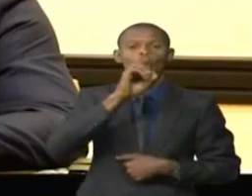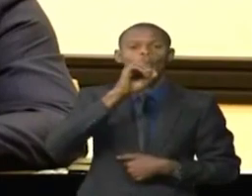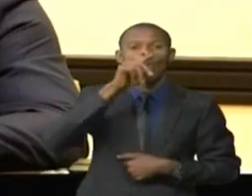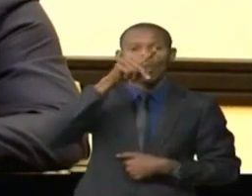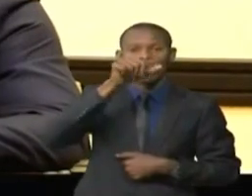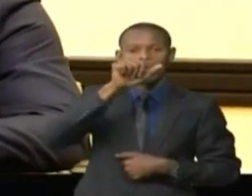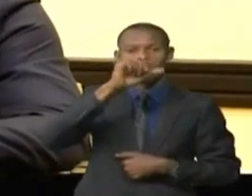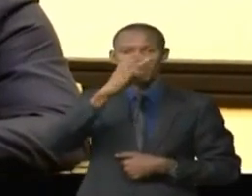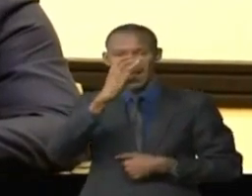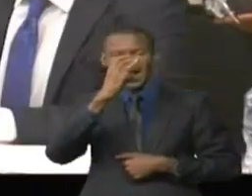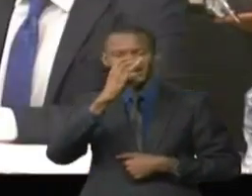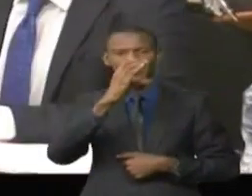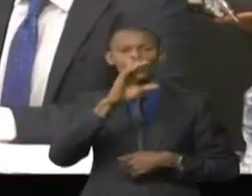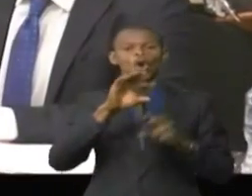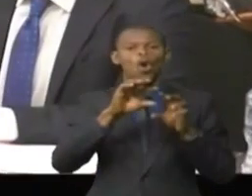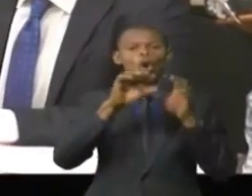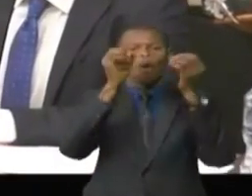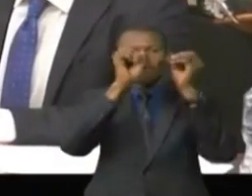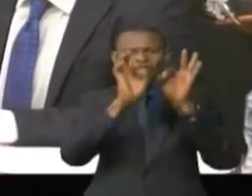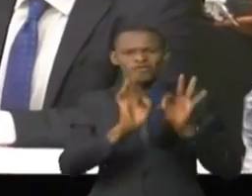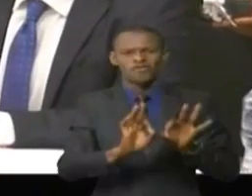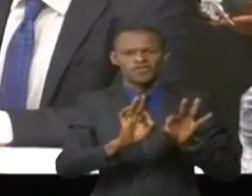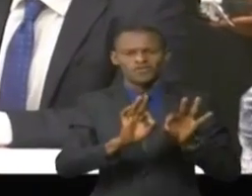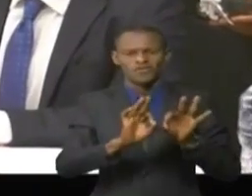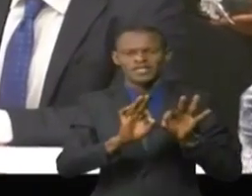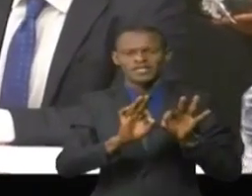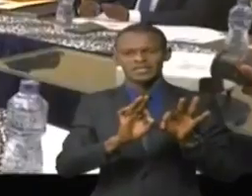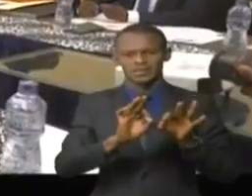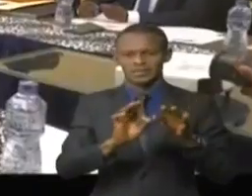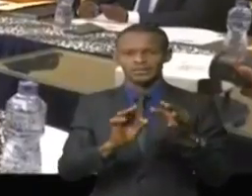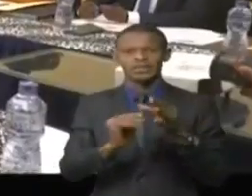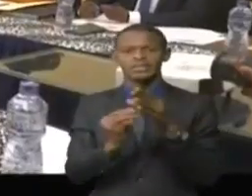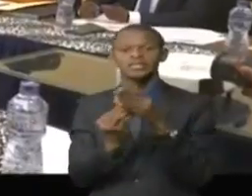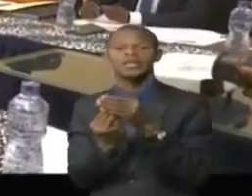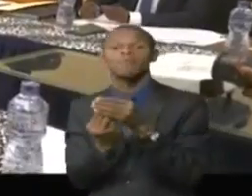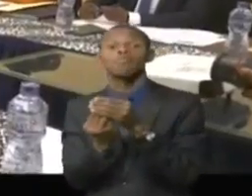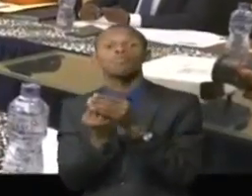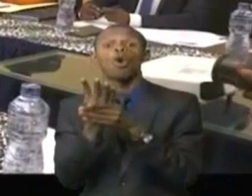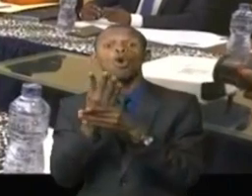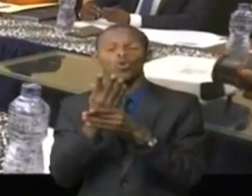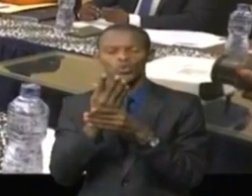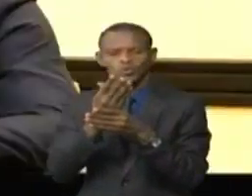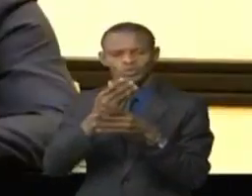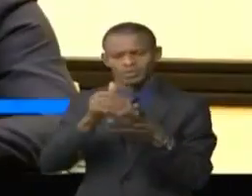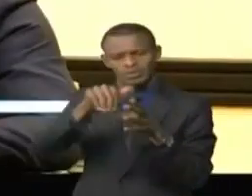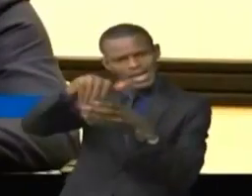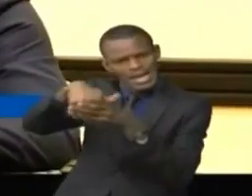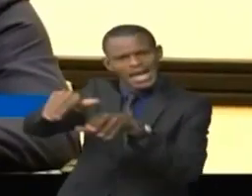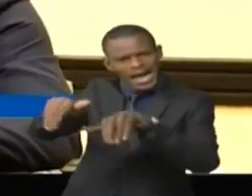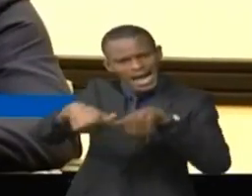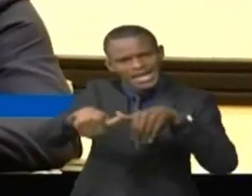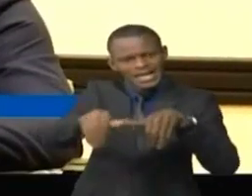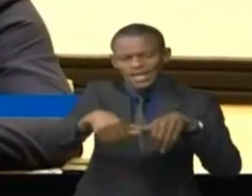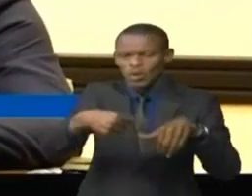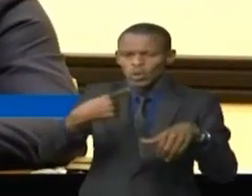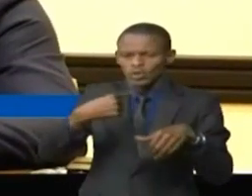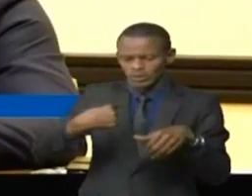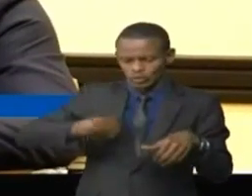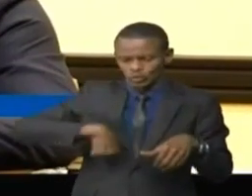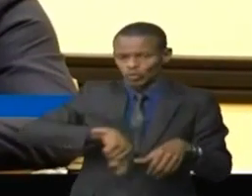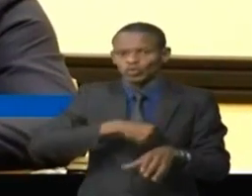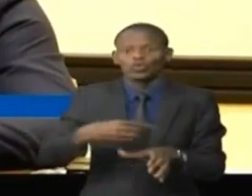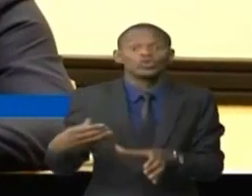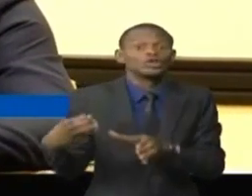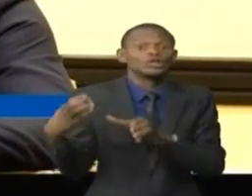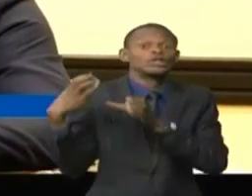produits agroalimentaires, et d'autres produits agricoles sont sous le contrôle de l'ONAPAC. Cela n'est pas vrai. Alors,